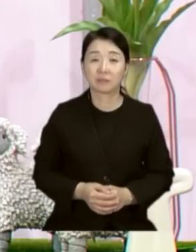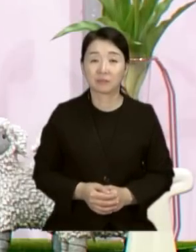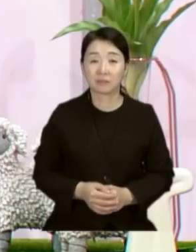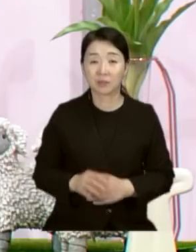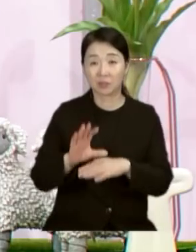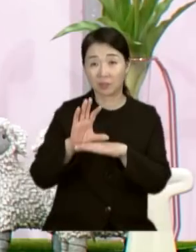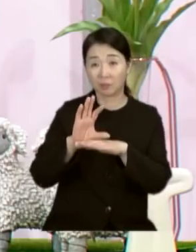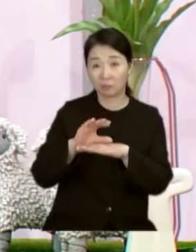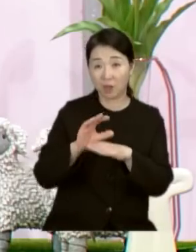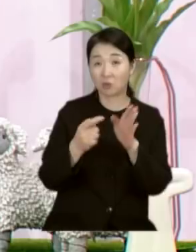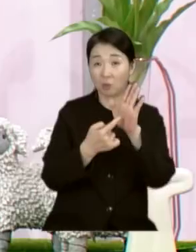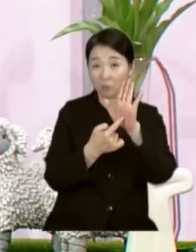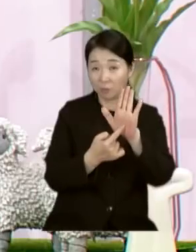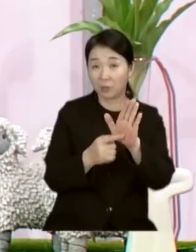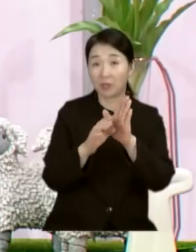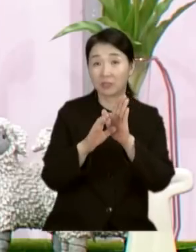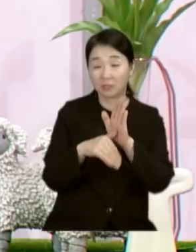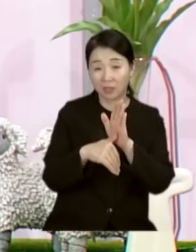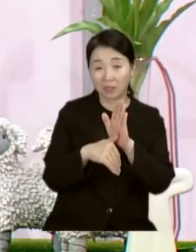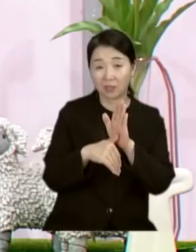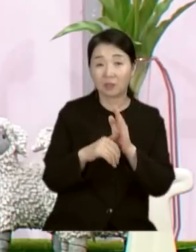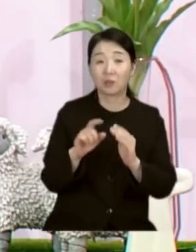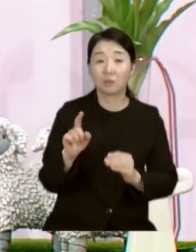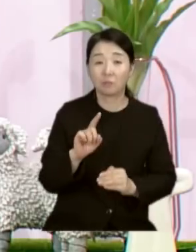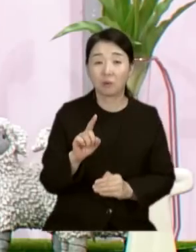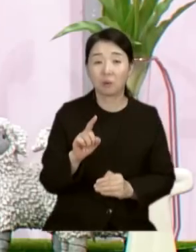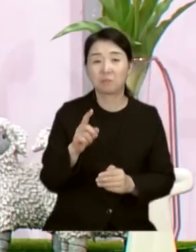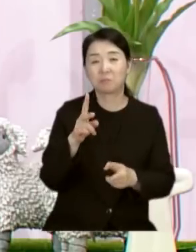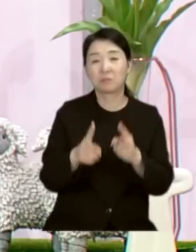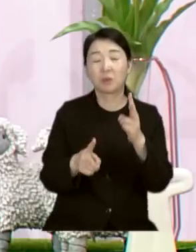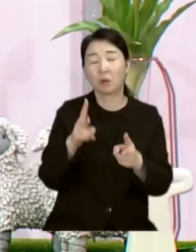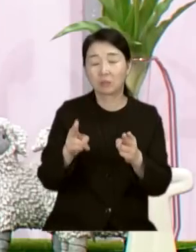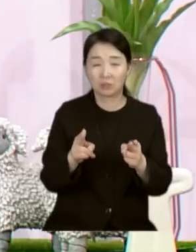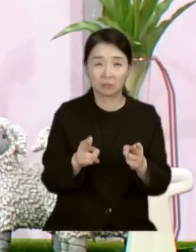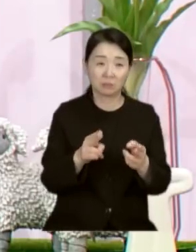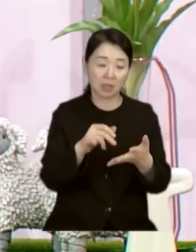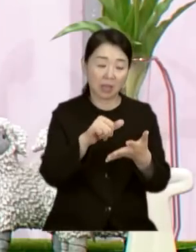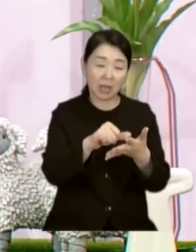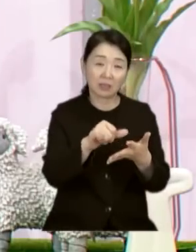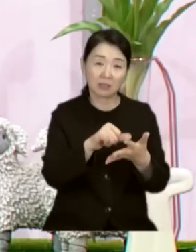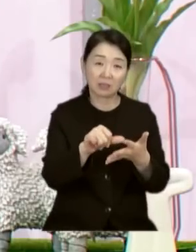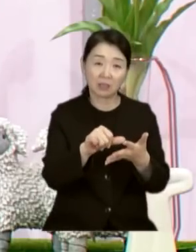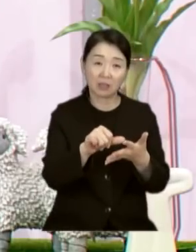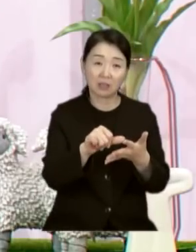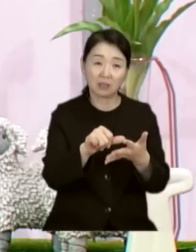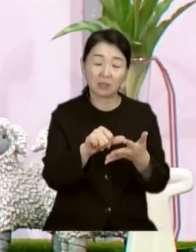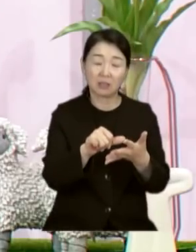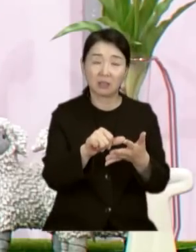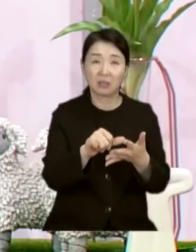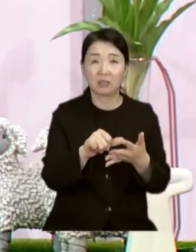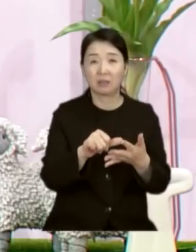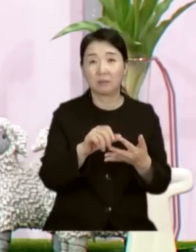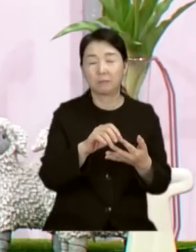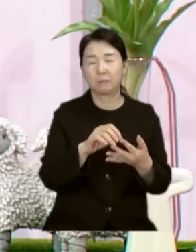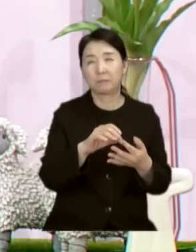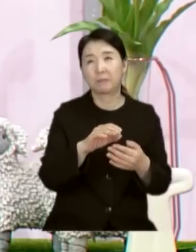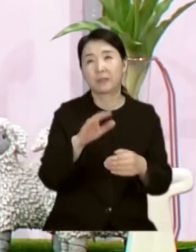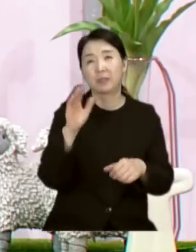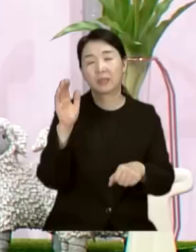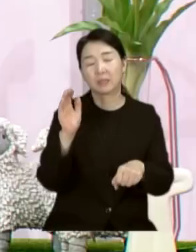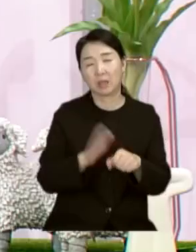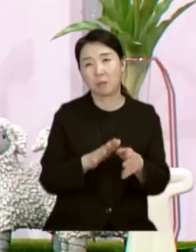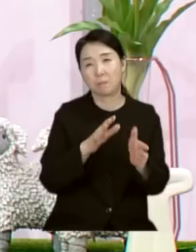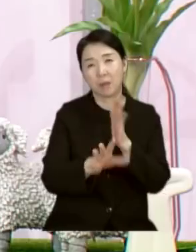뭐 방송을 하면서 뭐 약간 좀 너무 편집이 우경이가 너무 못된 모습만 나온